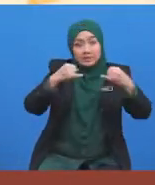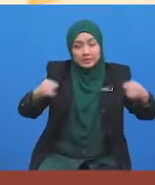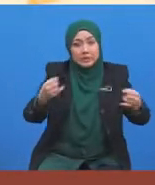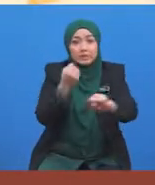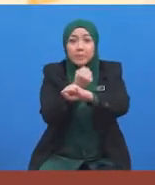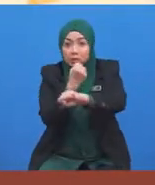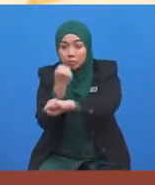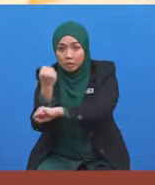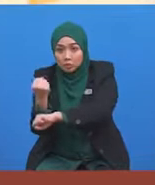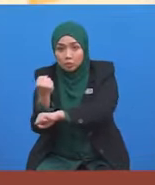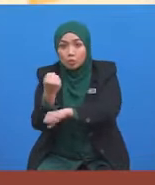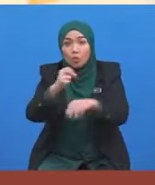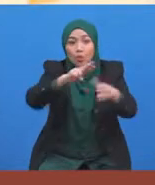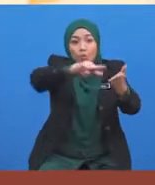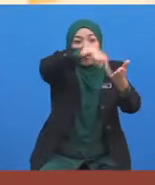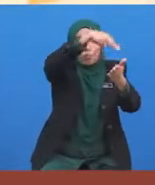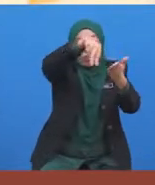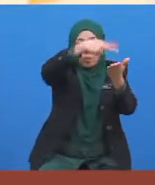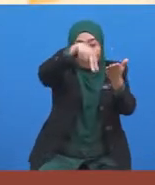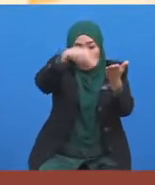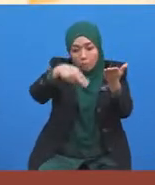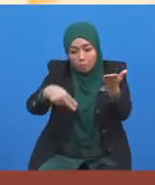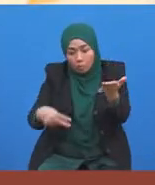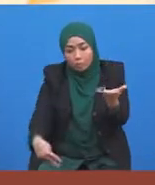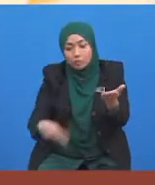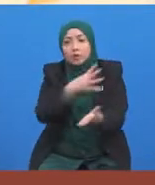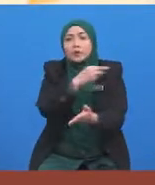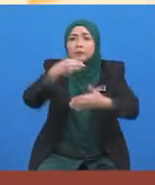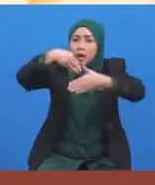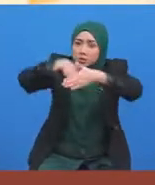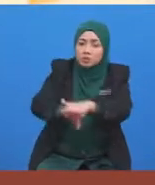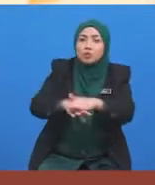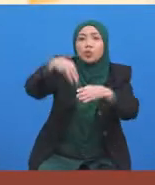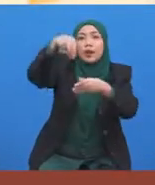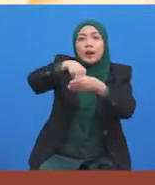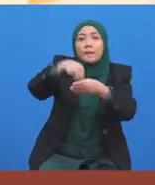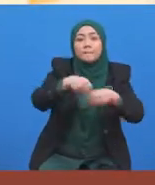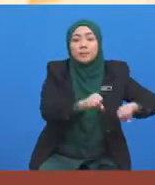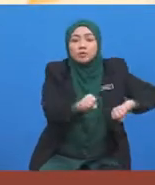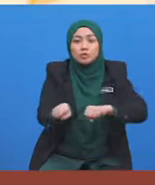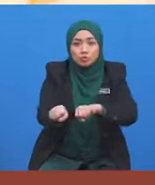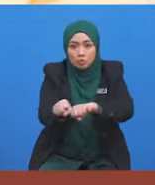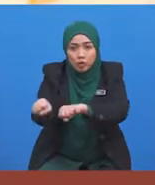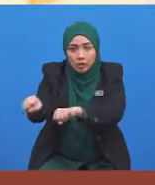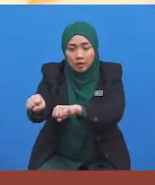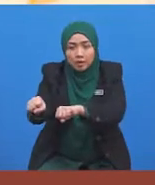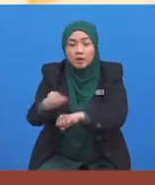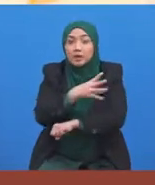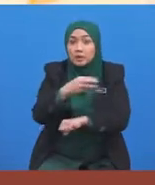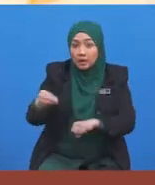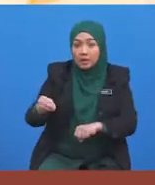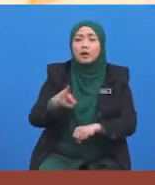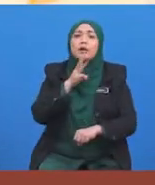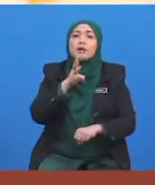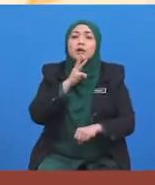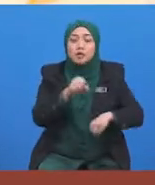cerun dan akhirnya mengalir masuk ke kawasan sungai. Maka air sungai yang jernih tadi